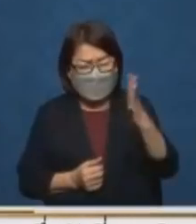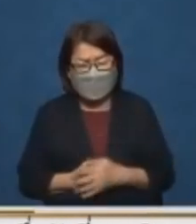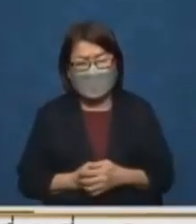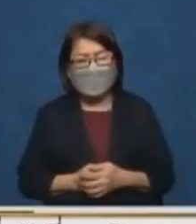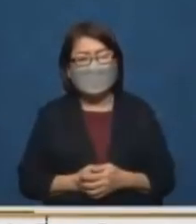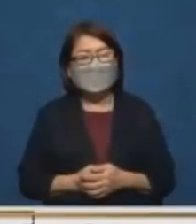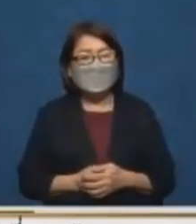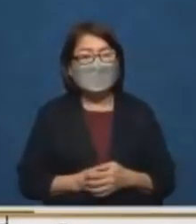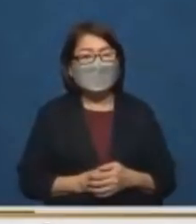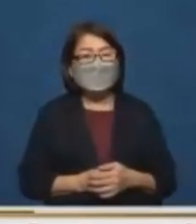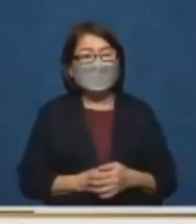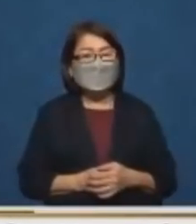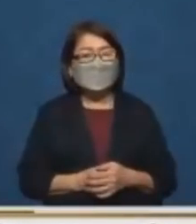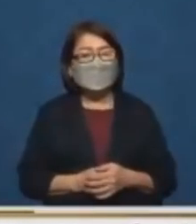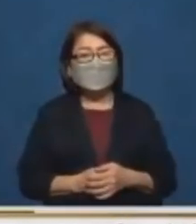น